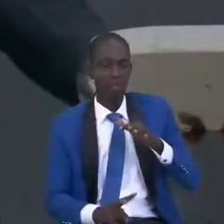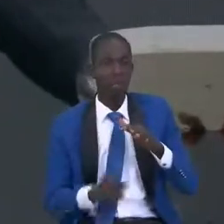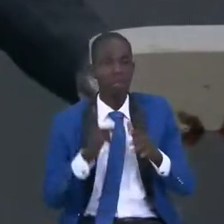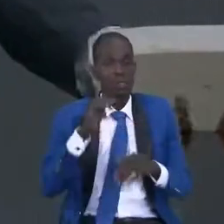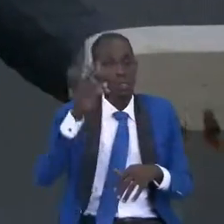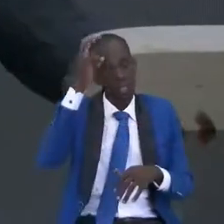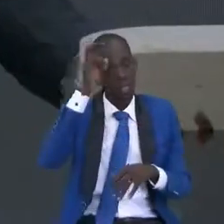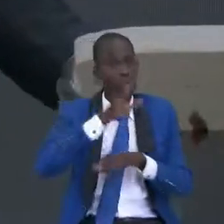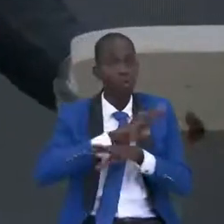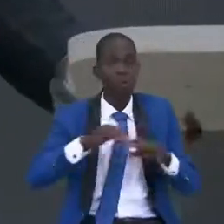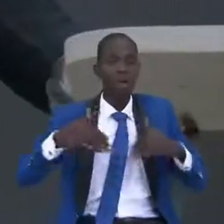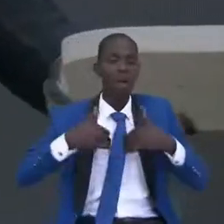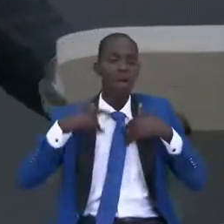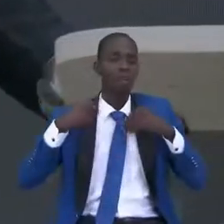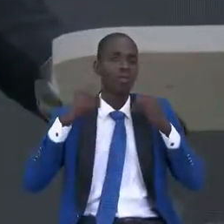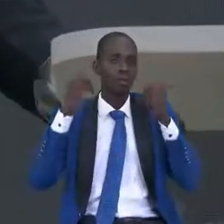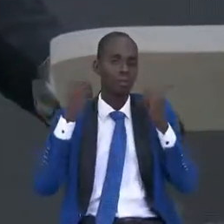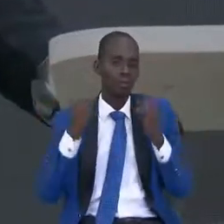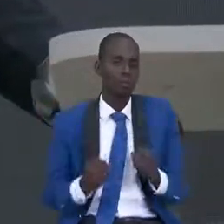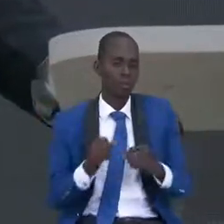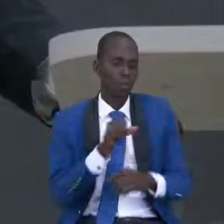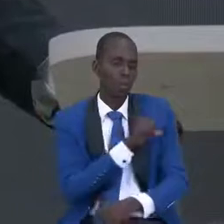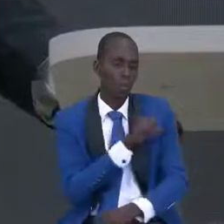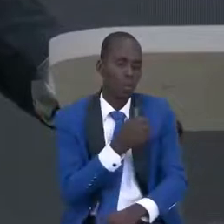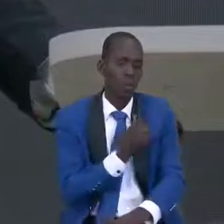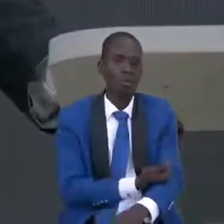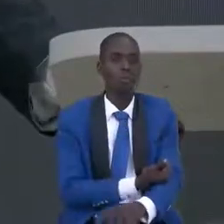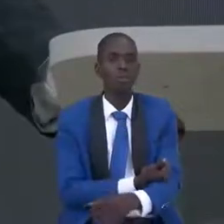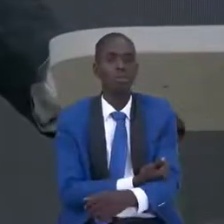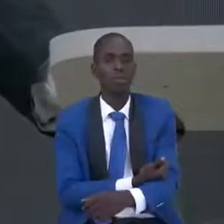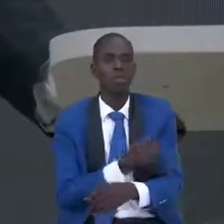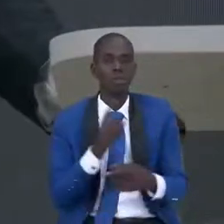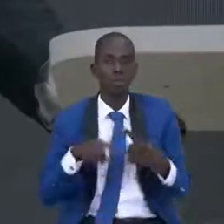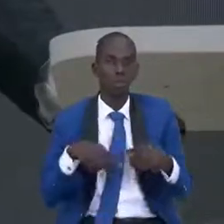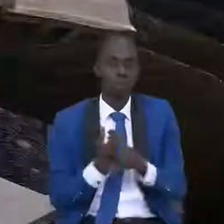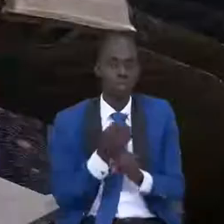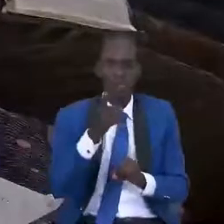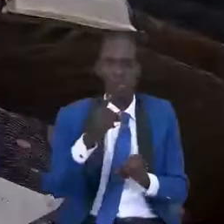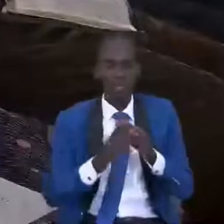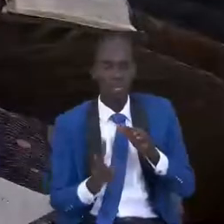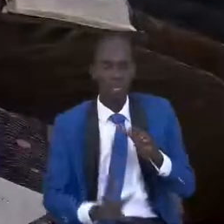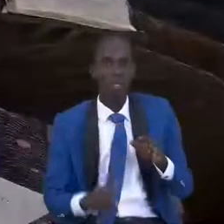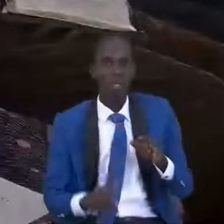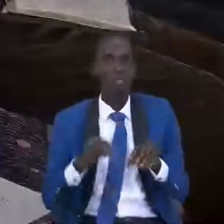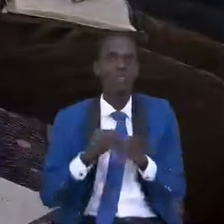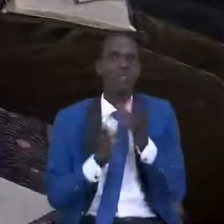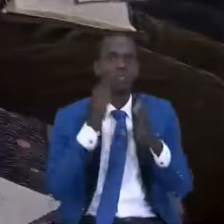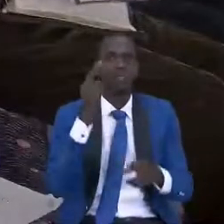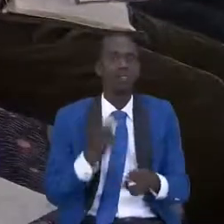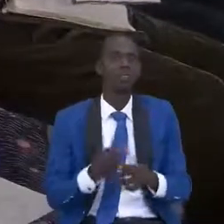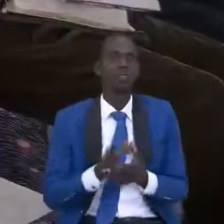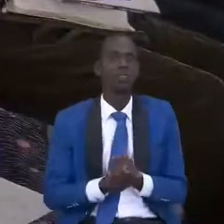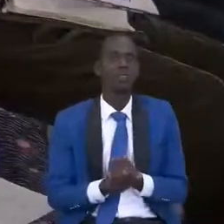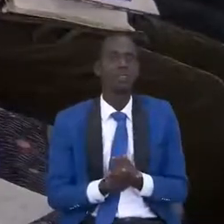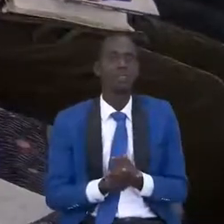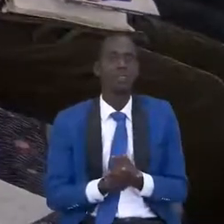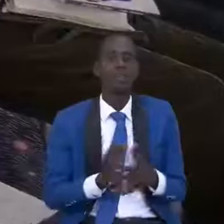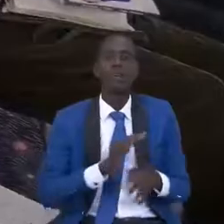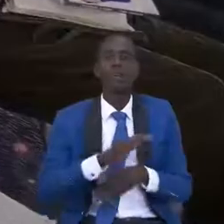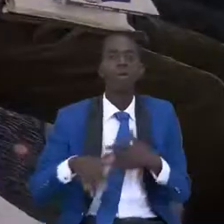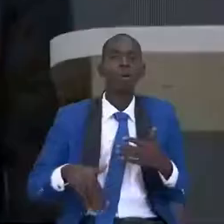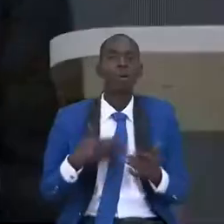Le diable n'a pas l'autorité, la puissance de te faire enfoncer. Toutes